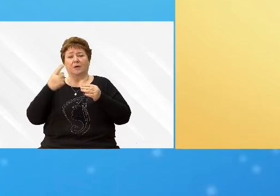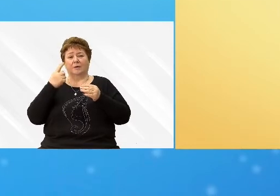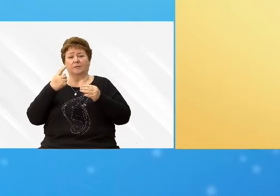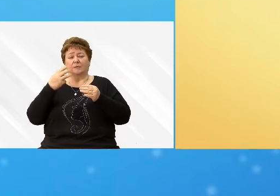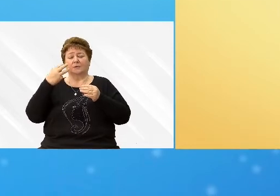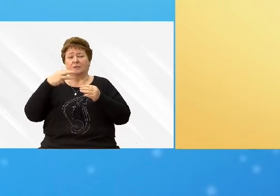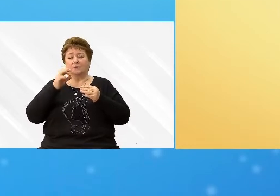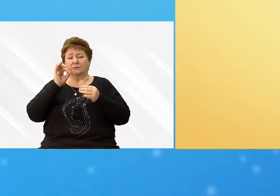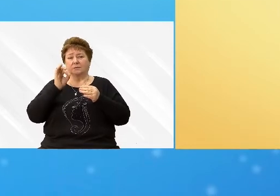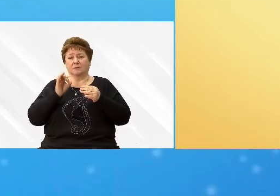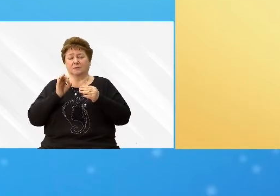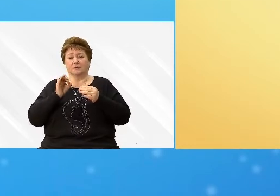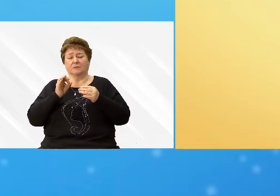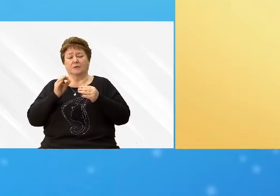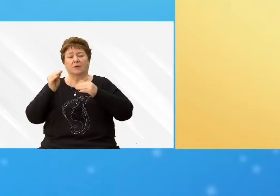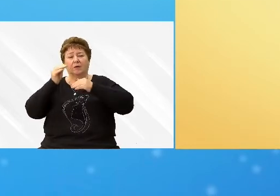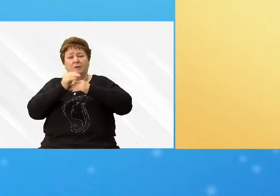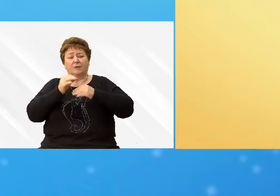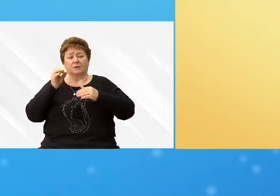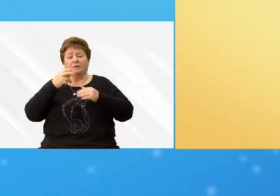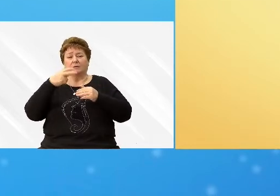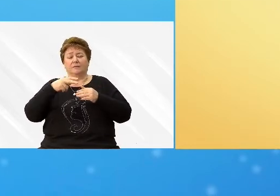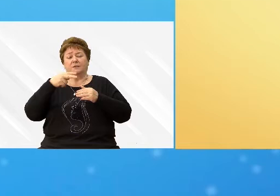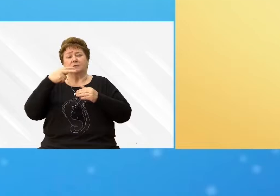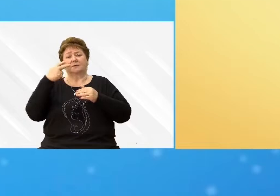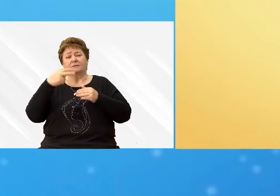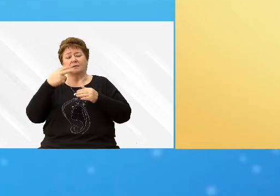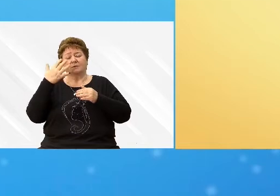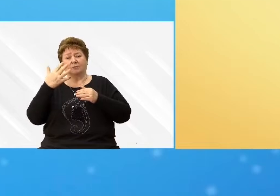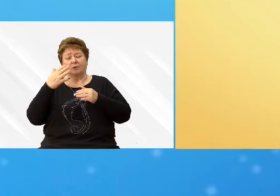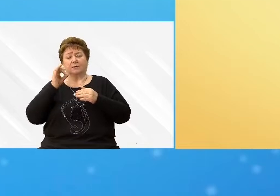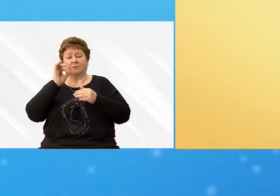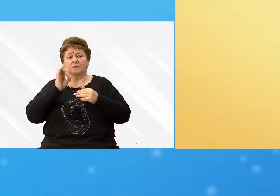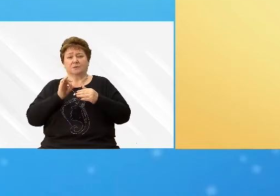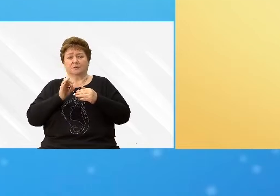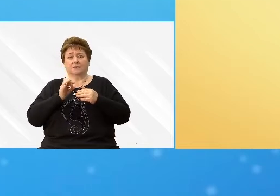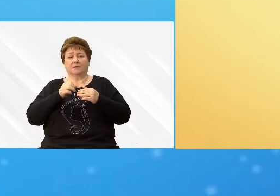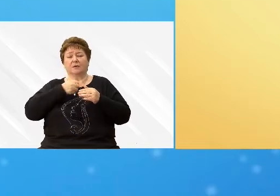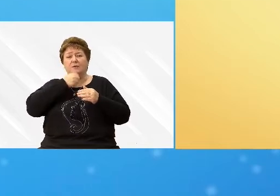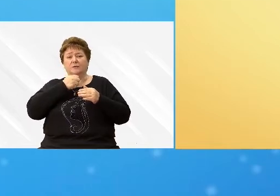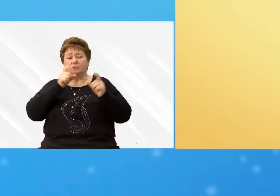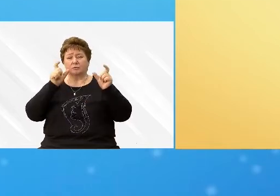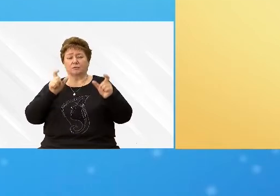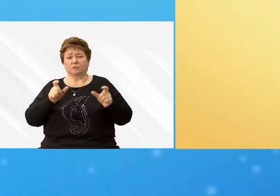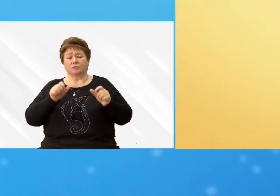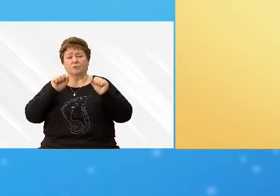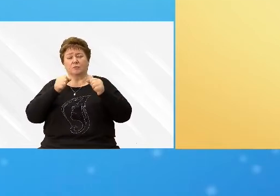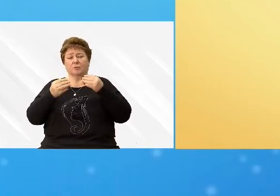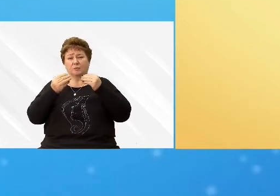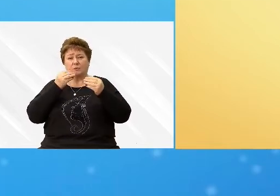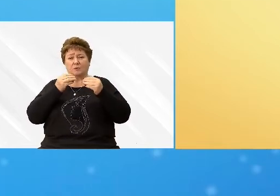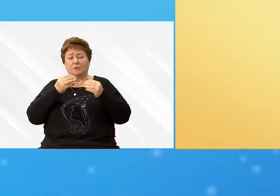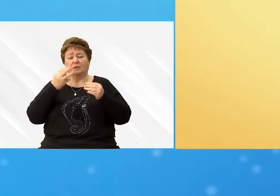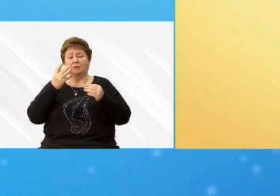30 процентов ужин 20 25 процентов взрослые люди могут питаться